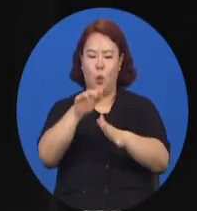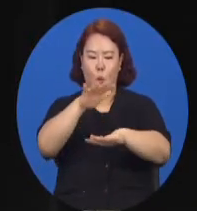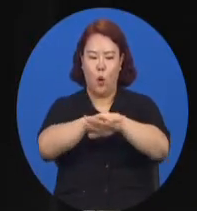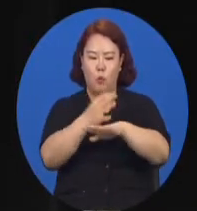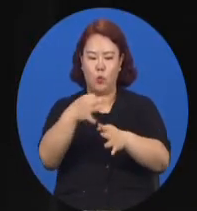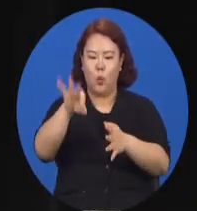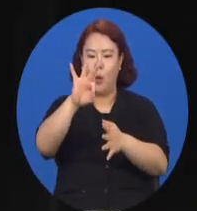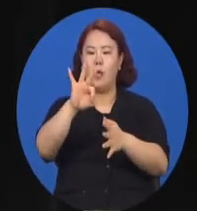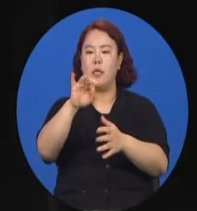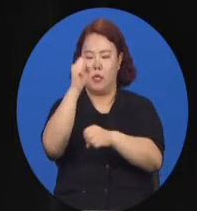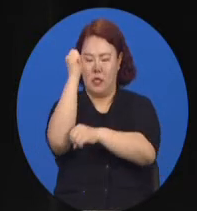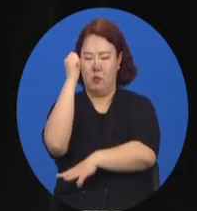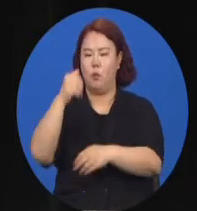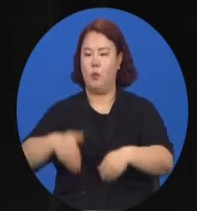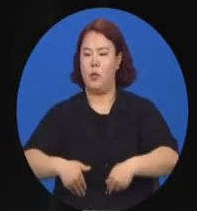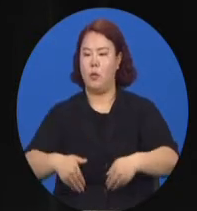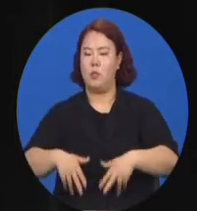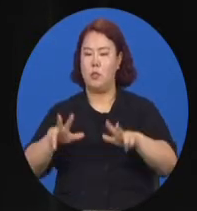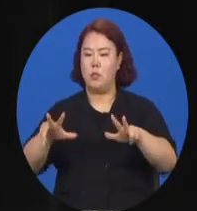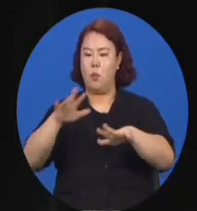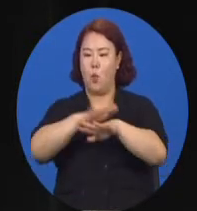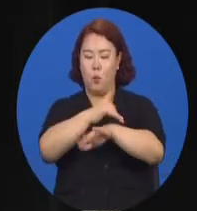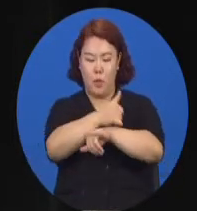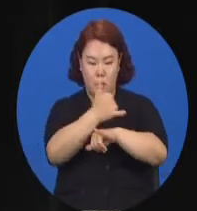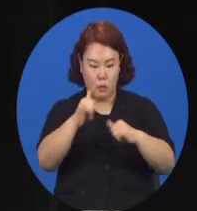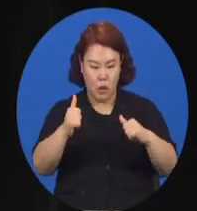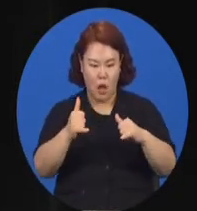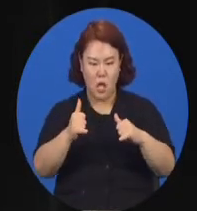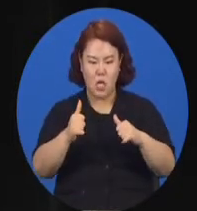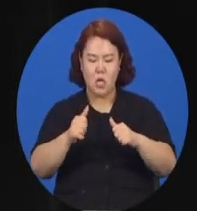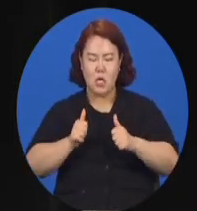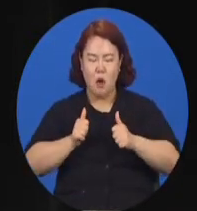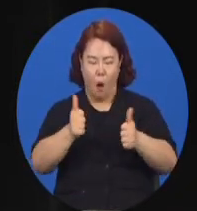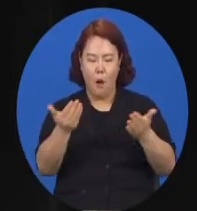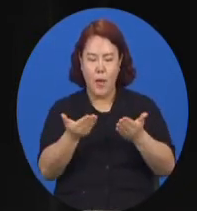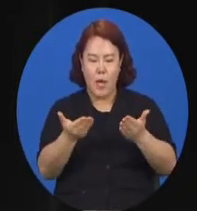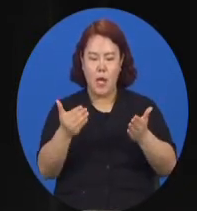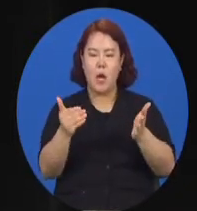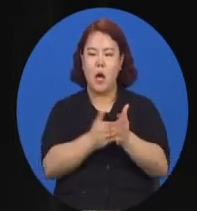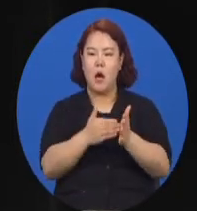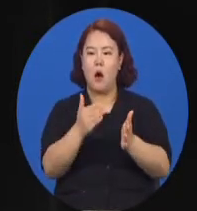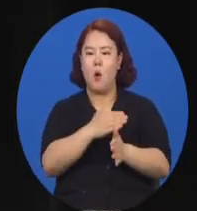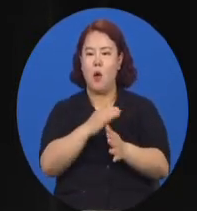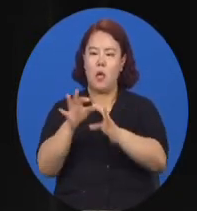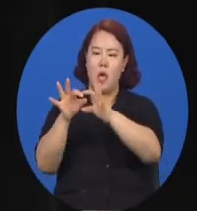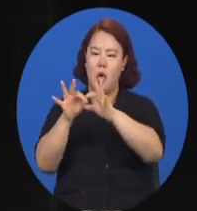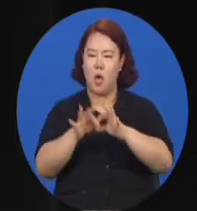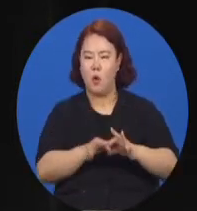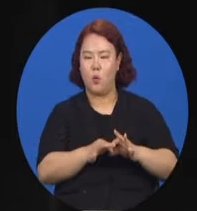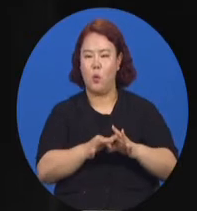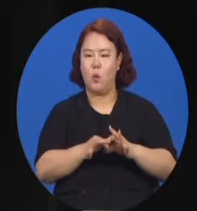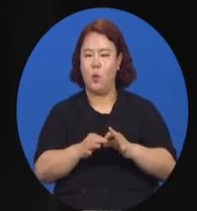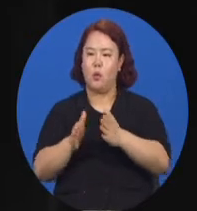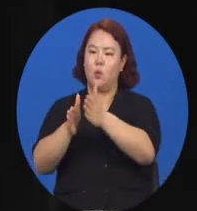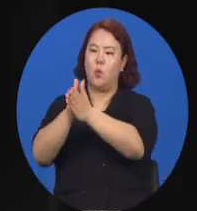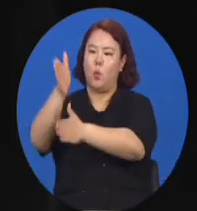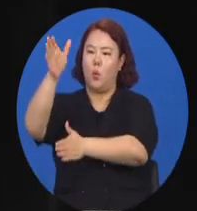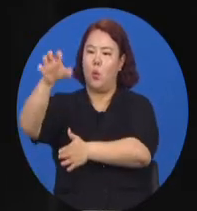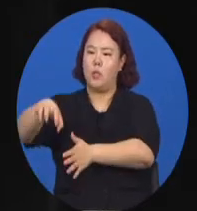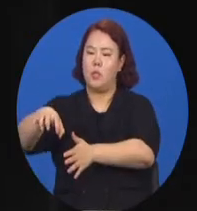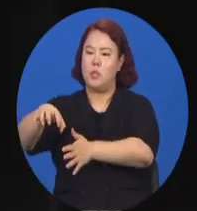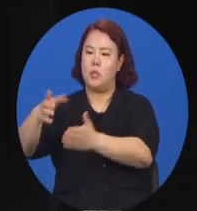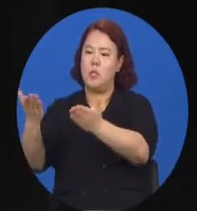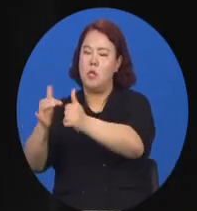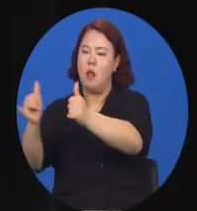합니다. 지금 우리 농민들은 뼈 빠지게 일하고 계속 노동자, 도시노동자 가계 수준